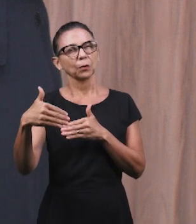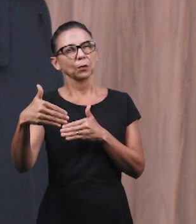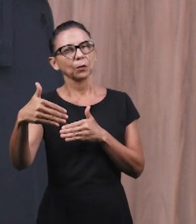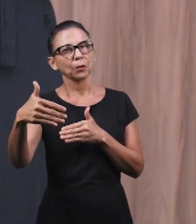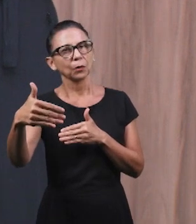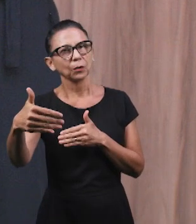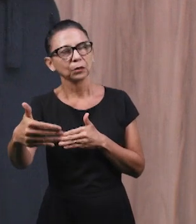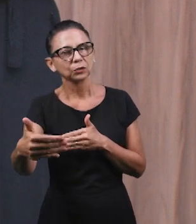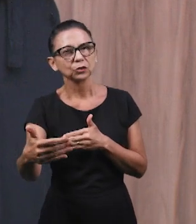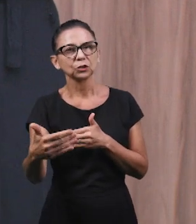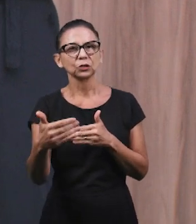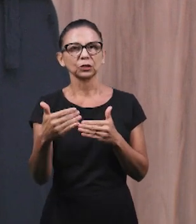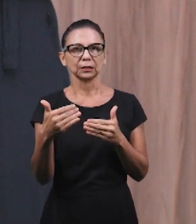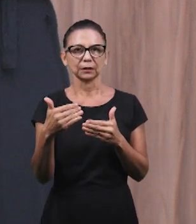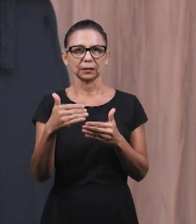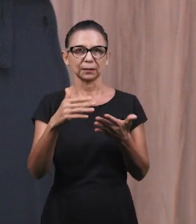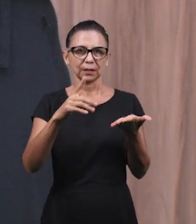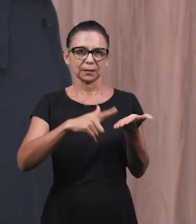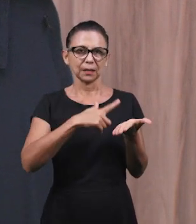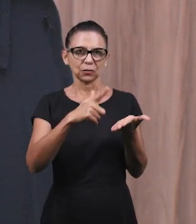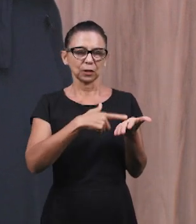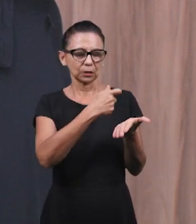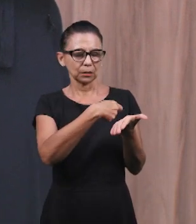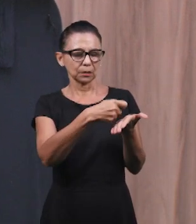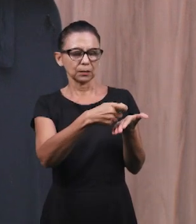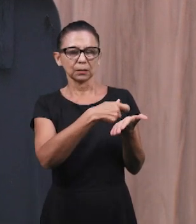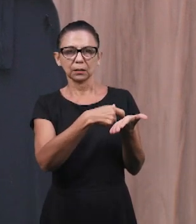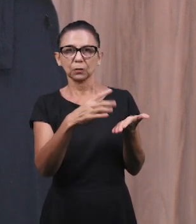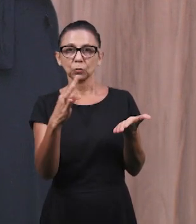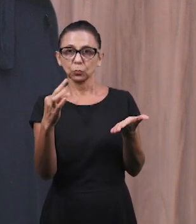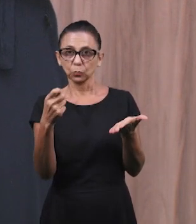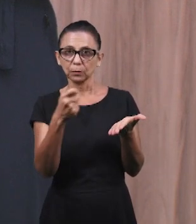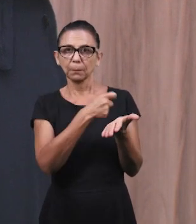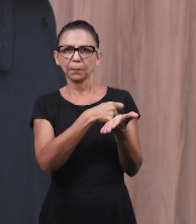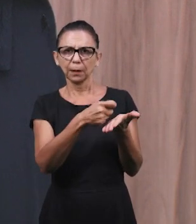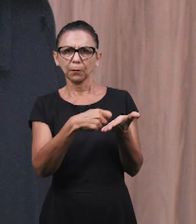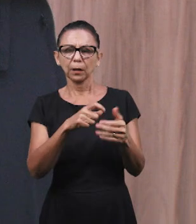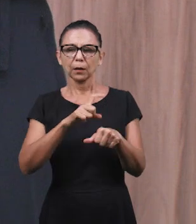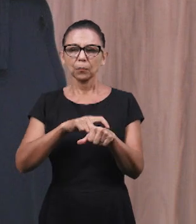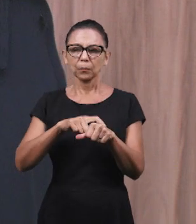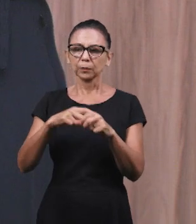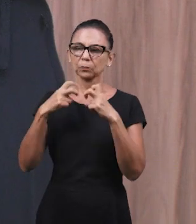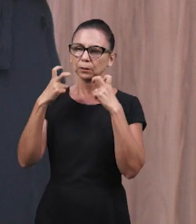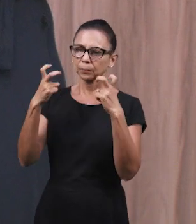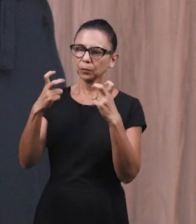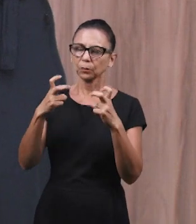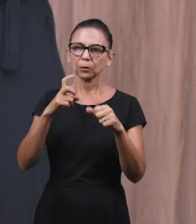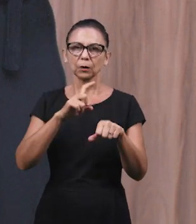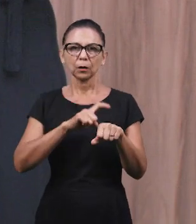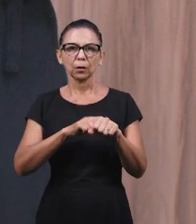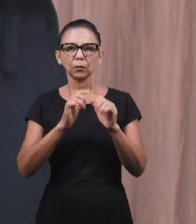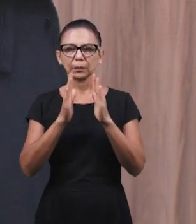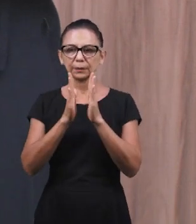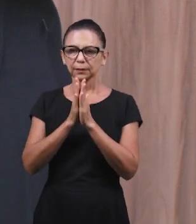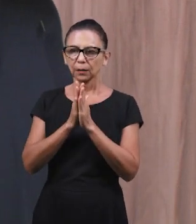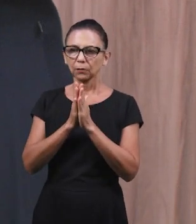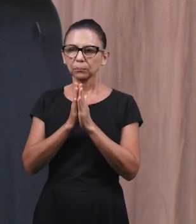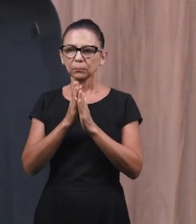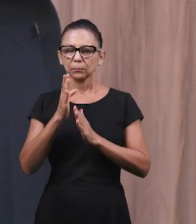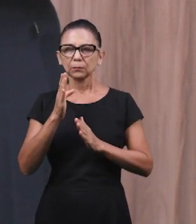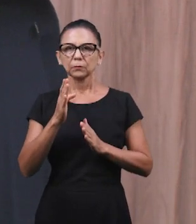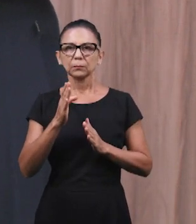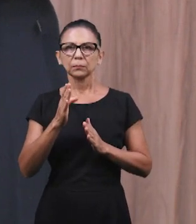elle contenait toute la routine de l'église. Donc, depuis le moment de la prière, le moment d'aller dans la